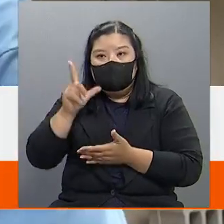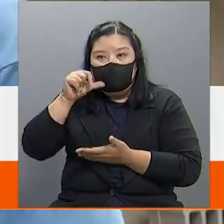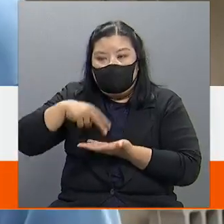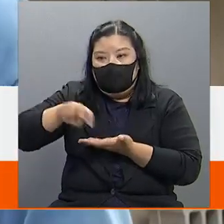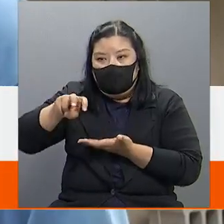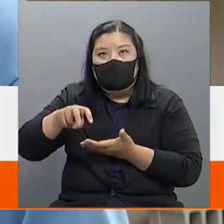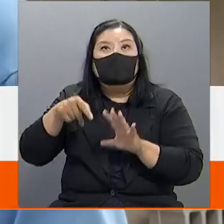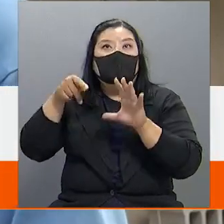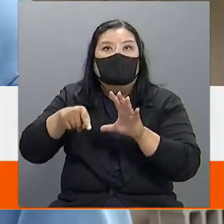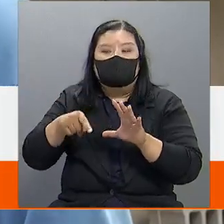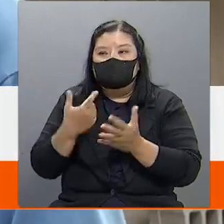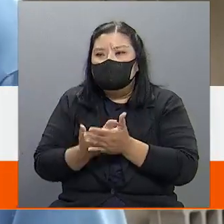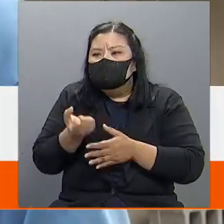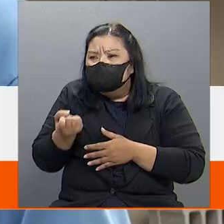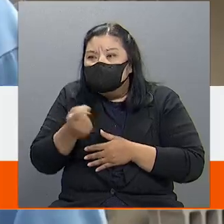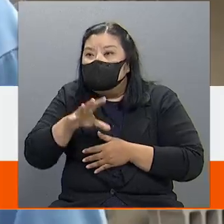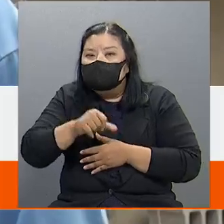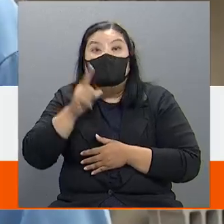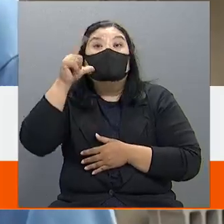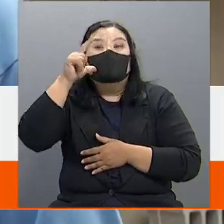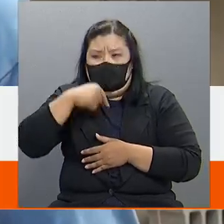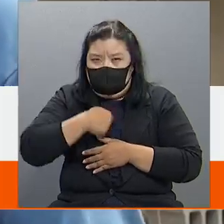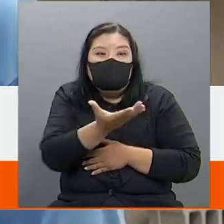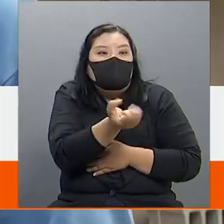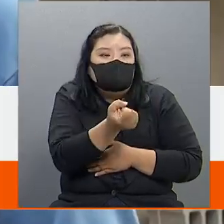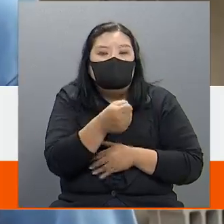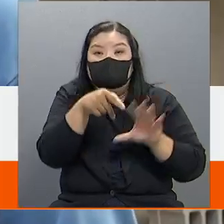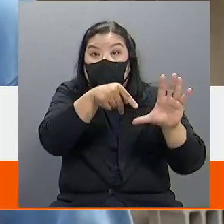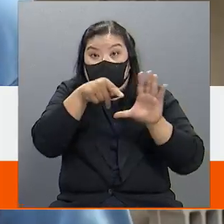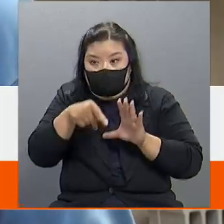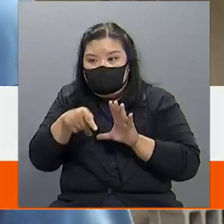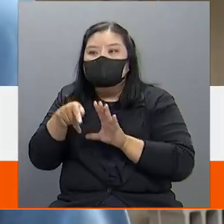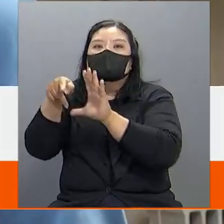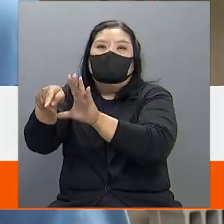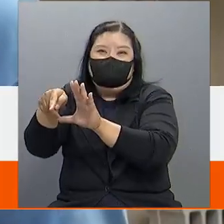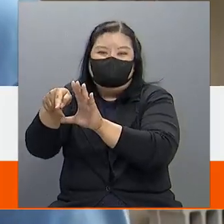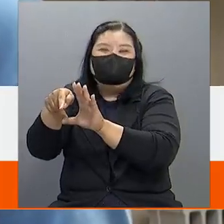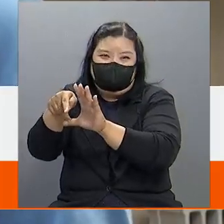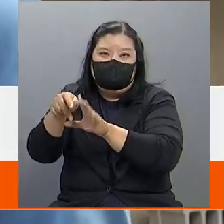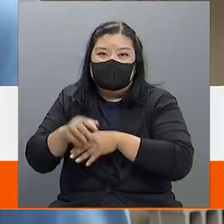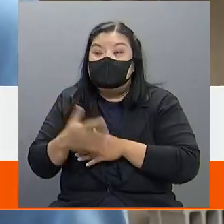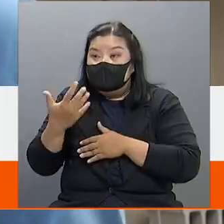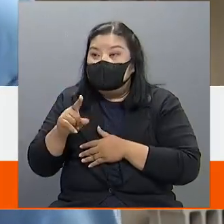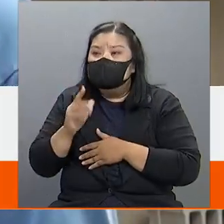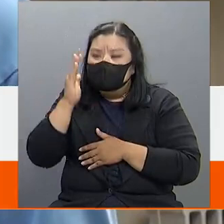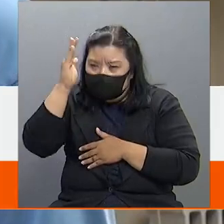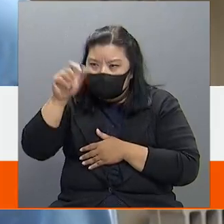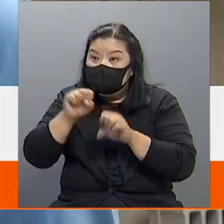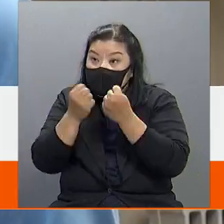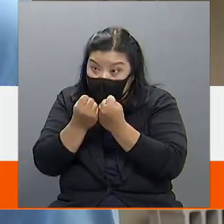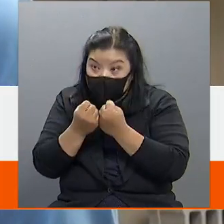หนูยืมแม่ ยืมจากคุณแม่ไป ค่ะครั้งที่1แกก็บอกว่าแม่คะเดี๋ยวทางสมาคมจะมาดูลูกที่ฝึกซ้อมนะ